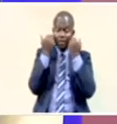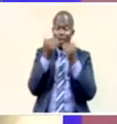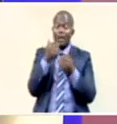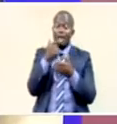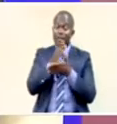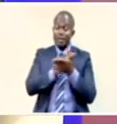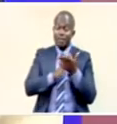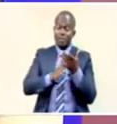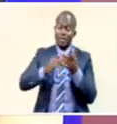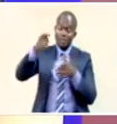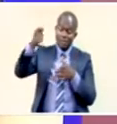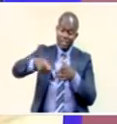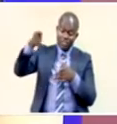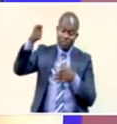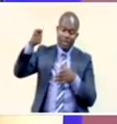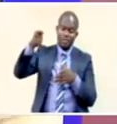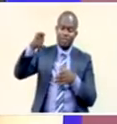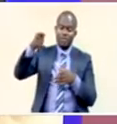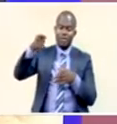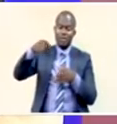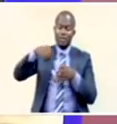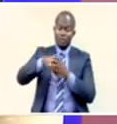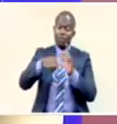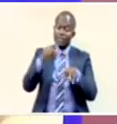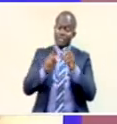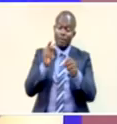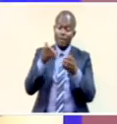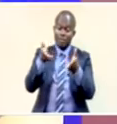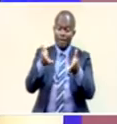n'abari baraciriwe imanza ahubwo bari hanze bishe abantu hano